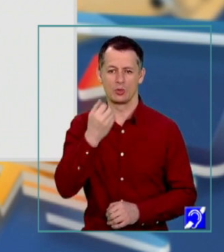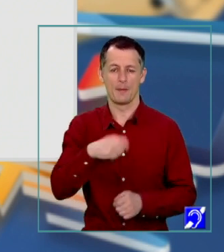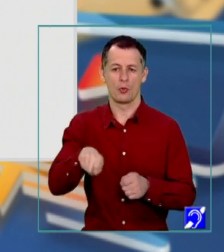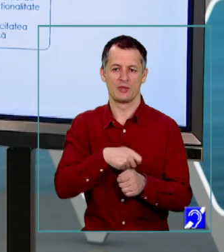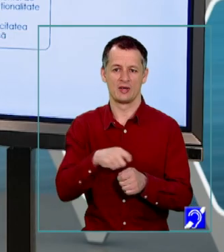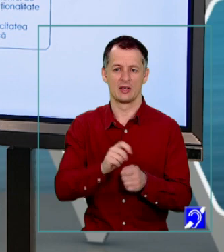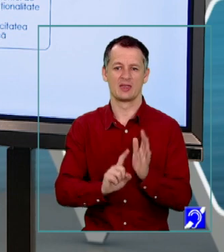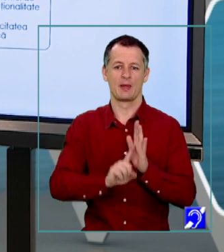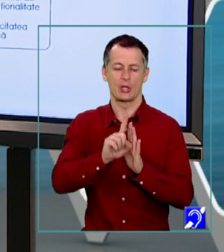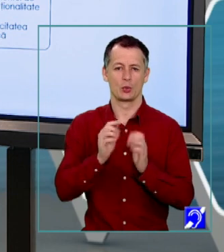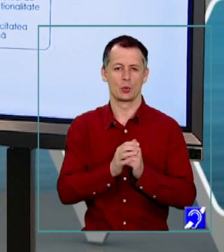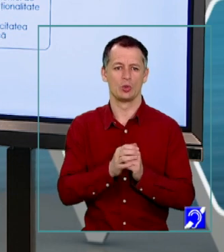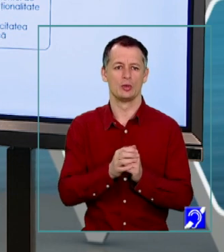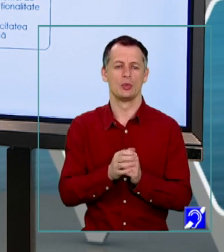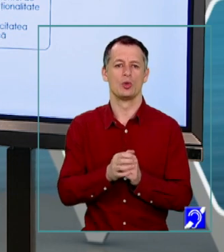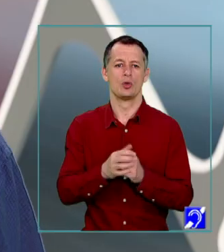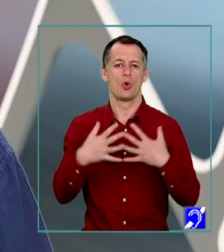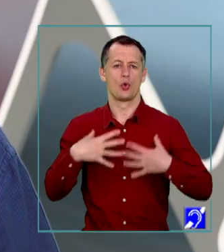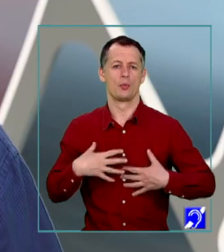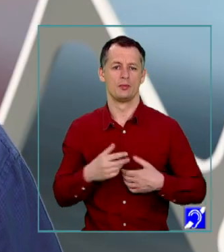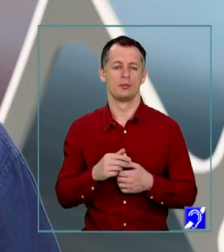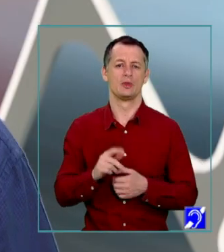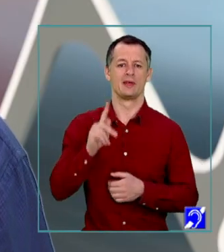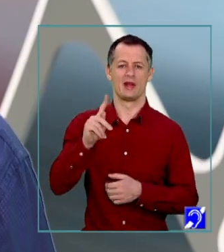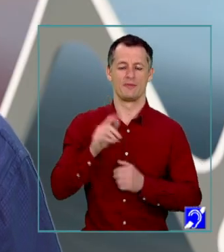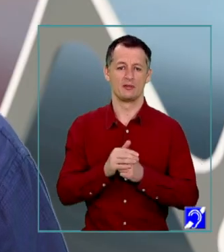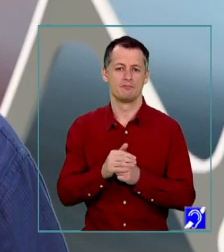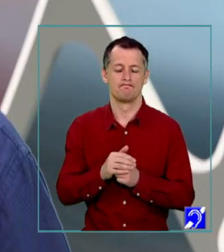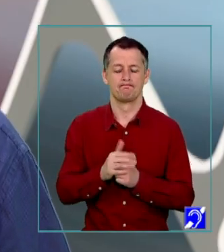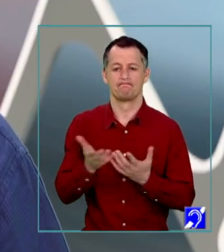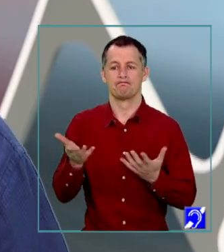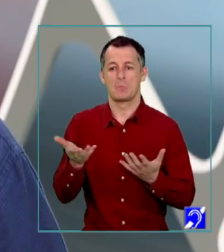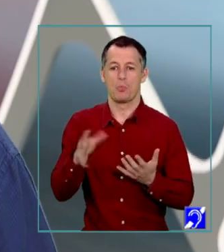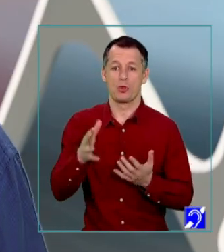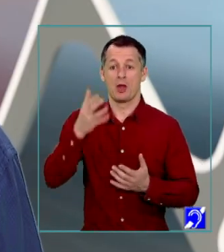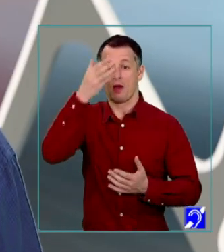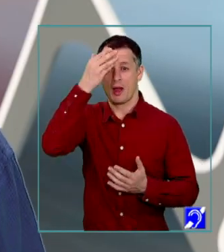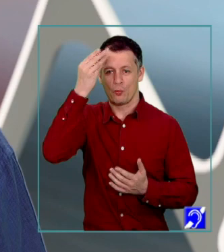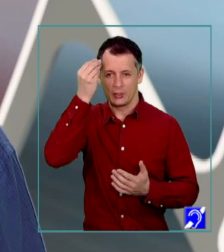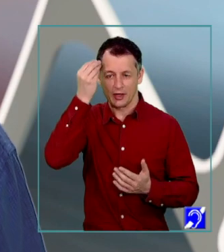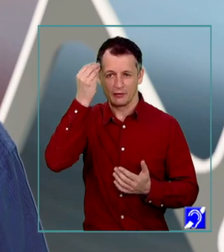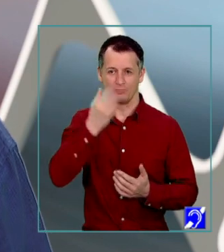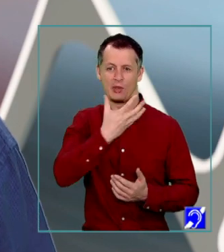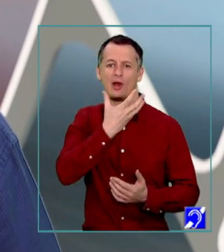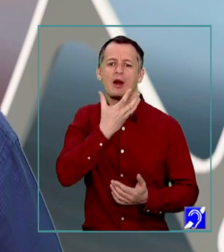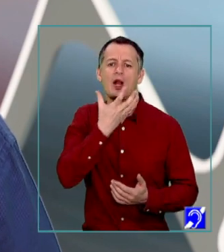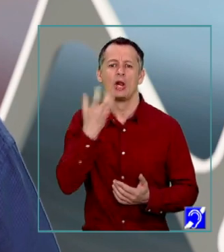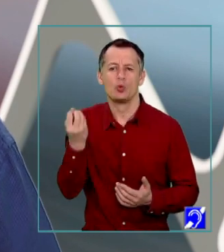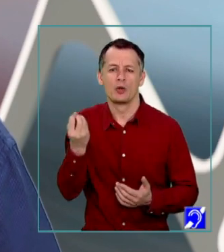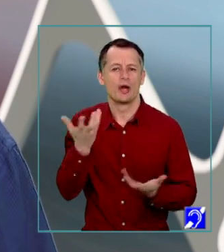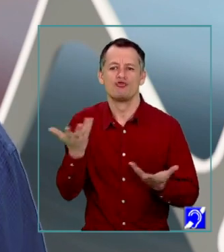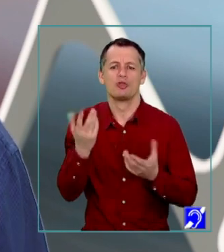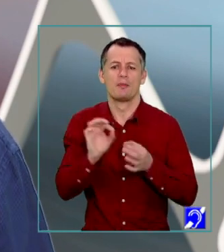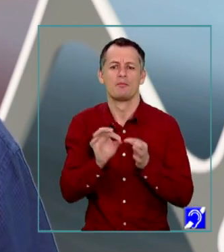modificării temperaturii unui corp cu un Kelvin. Să presupunem că am uitat ce este căldura,